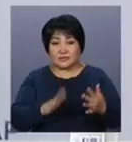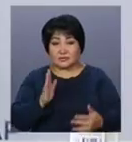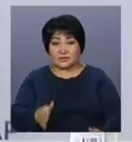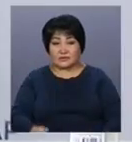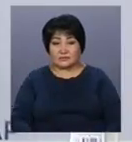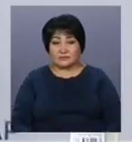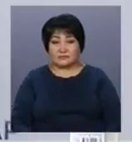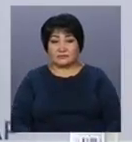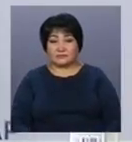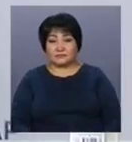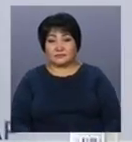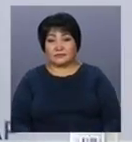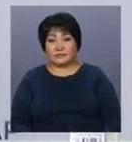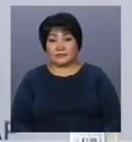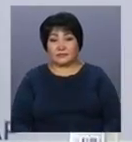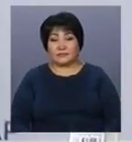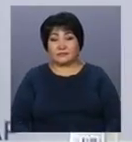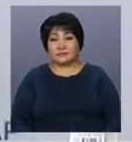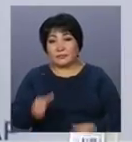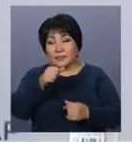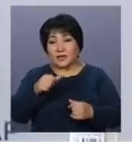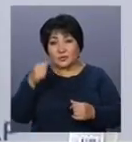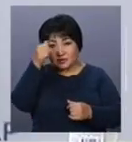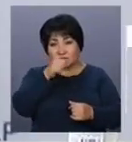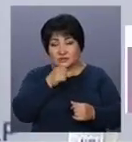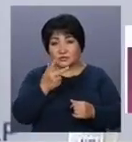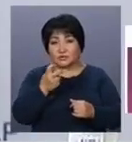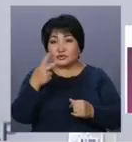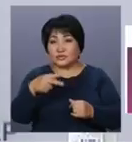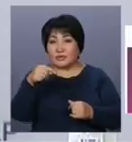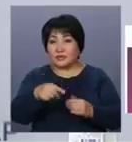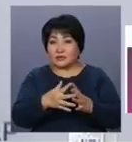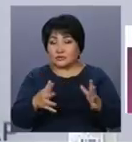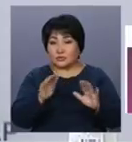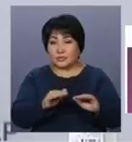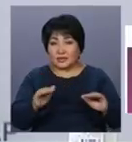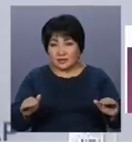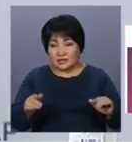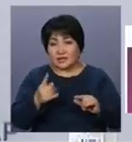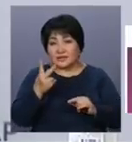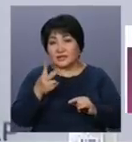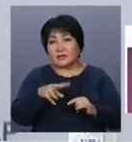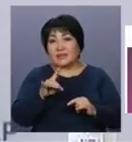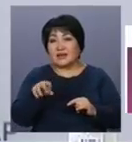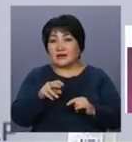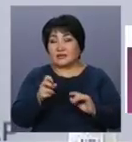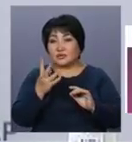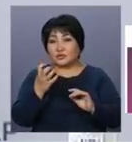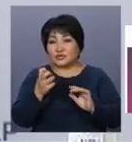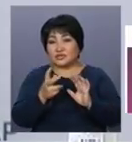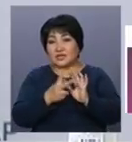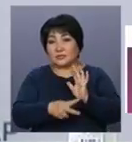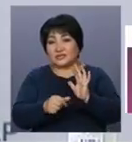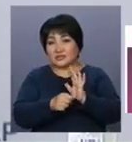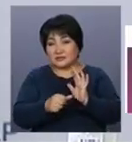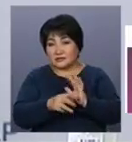В прошлом году около, значит, өткен жылы 320 мыңға жоқ балаға 2 миллиард 468 мыңнан астам сома көлемінде